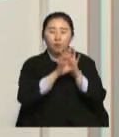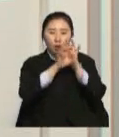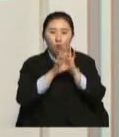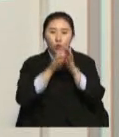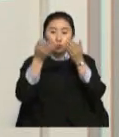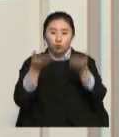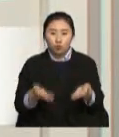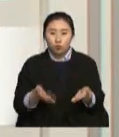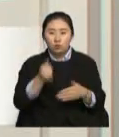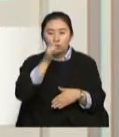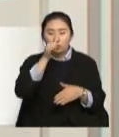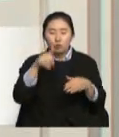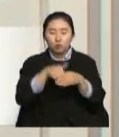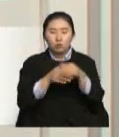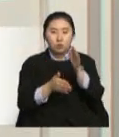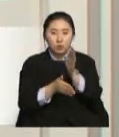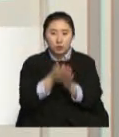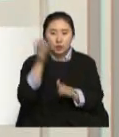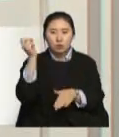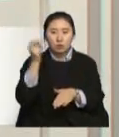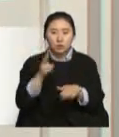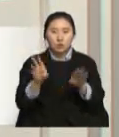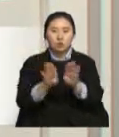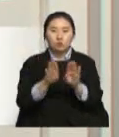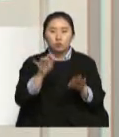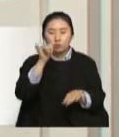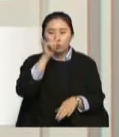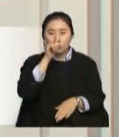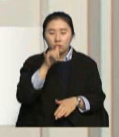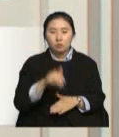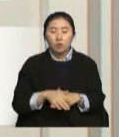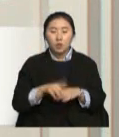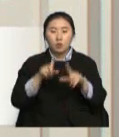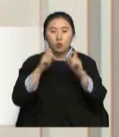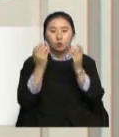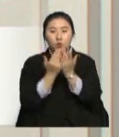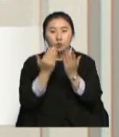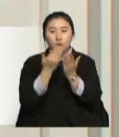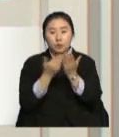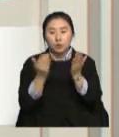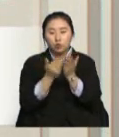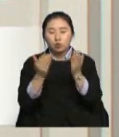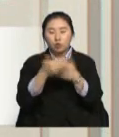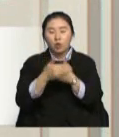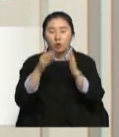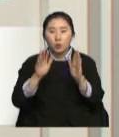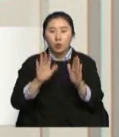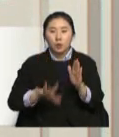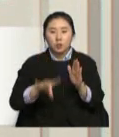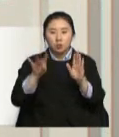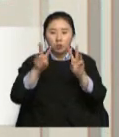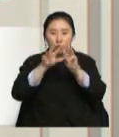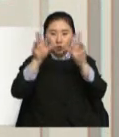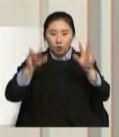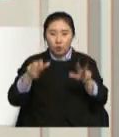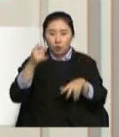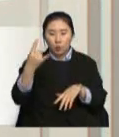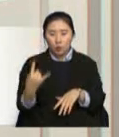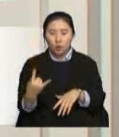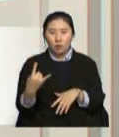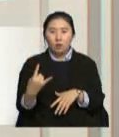코로나19로 휴관에 들어갔던 문화시설들이 다시 문을 열고 있습니다. 성북구리 미술관에서도 올해 첫 전시회가